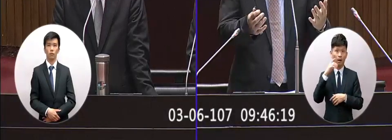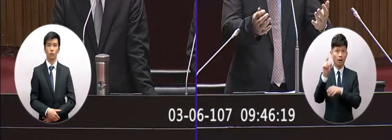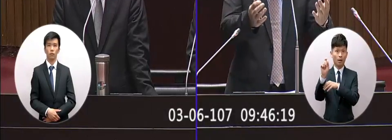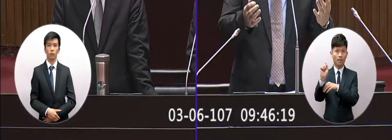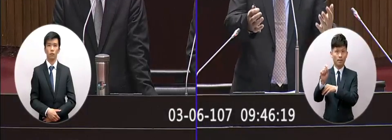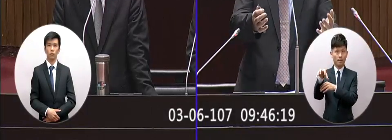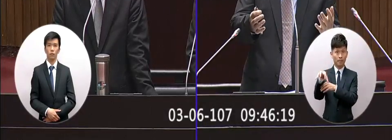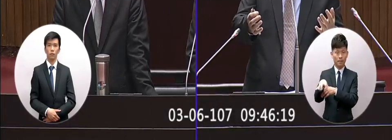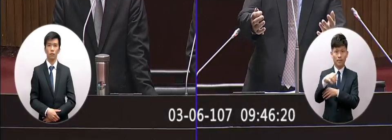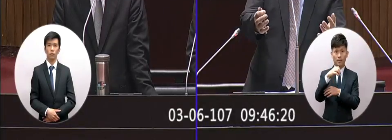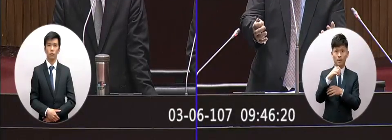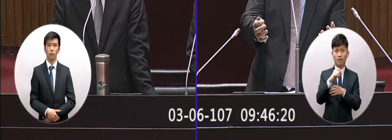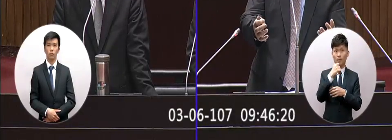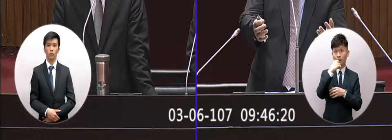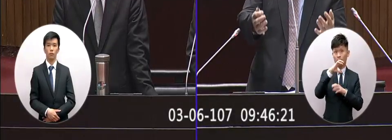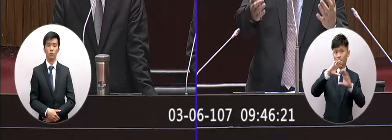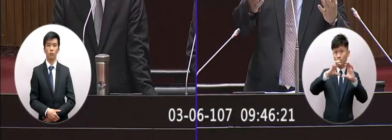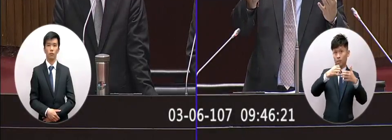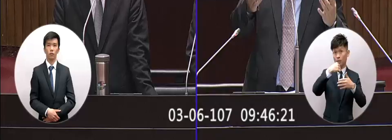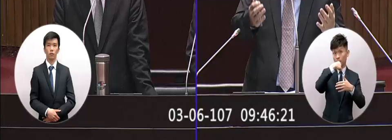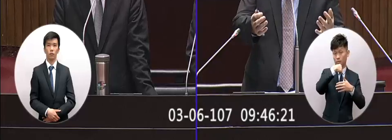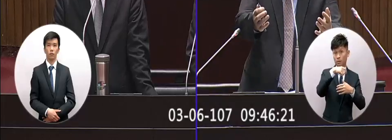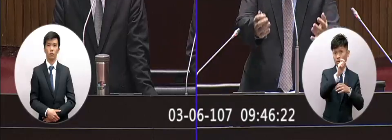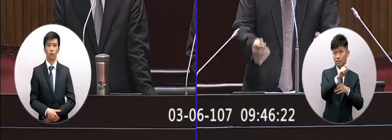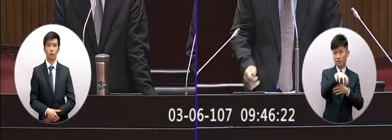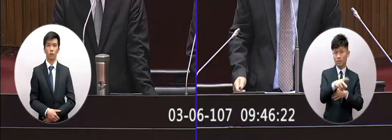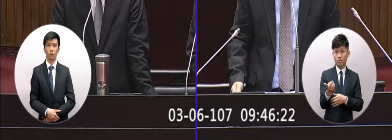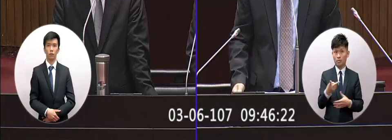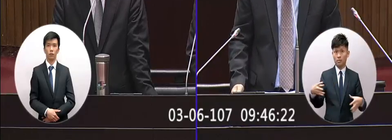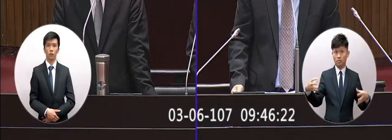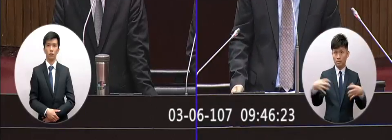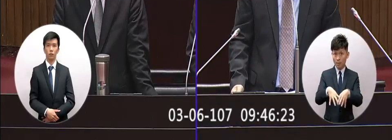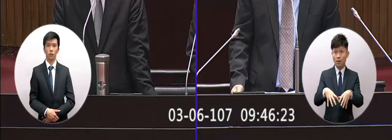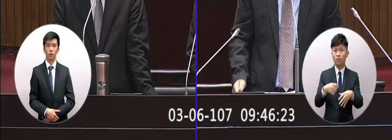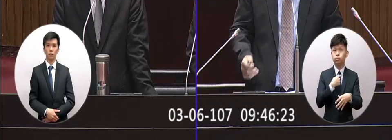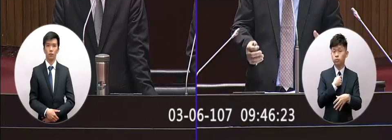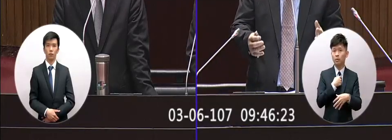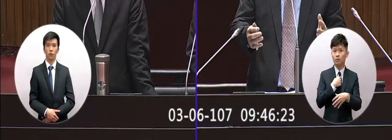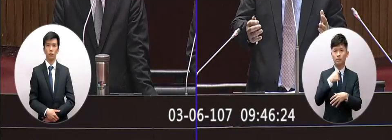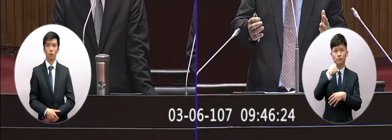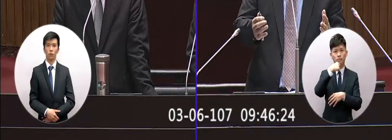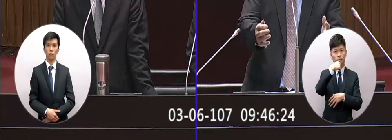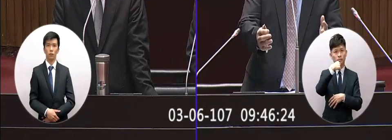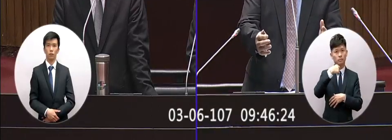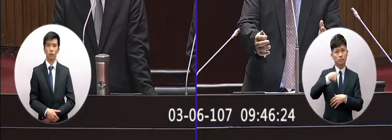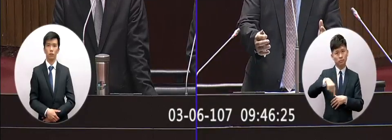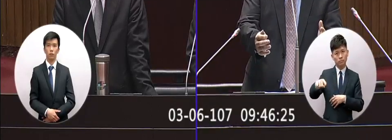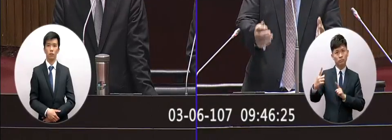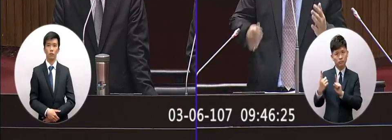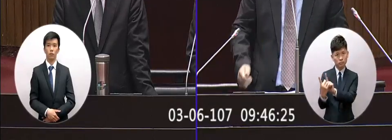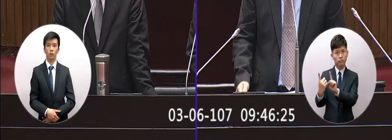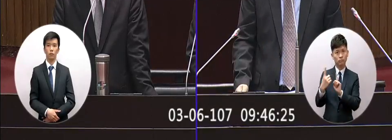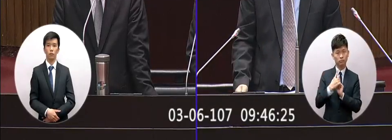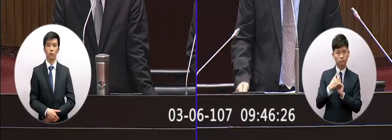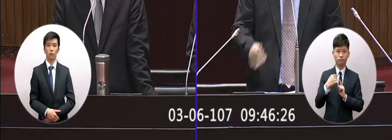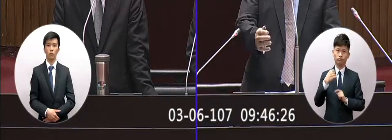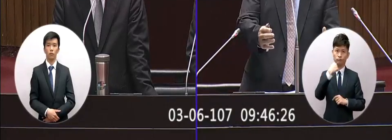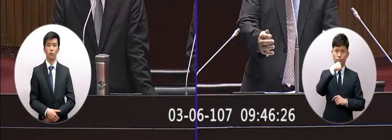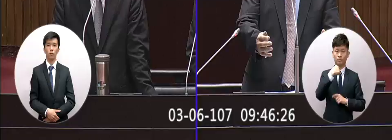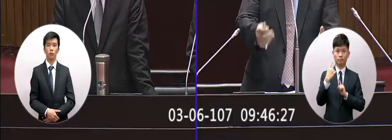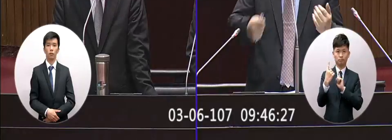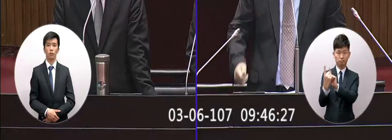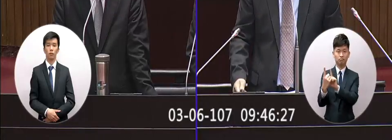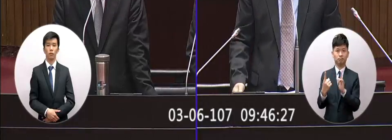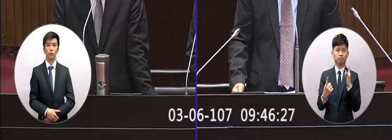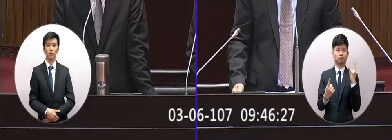们对中国的战略战术，或者对大陆的这个政策，相对于比较保守，是被动，是因